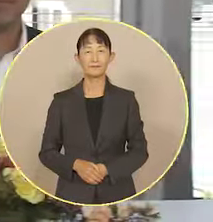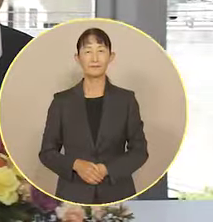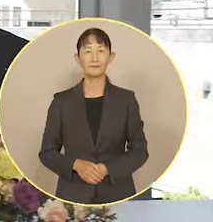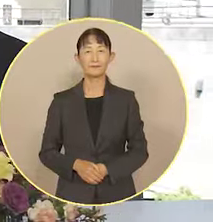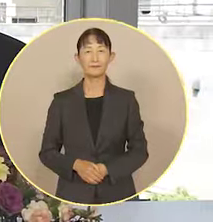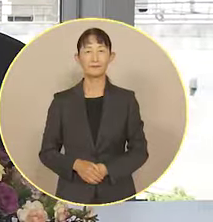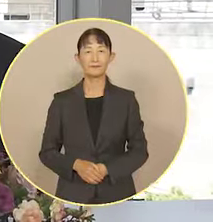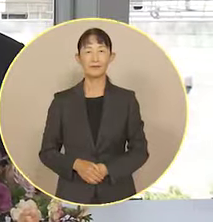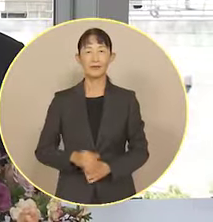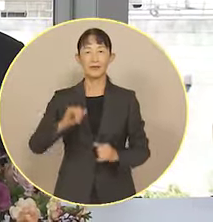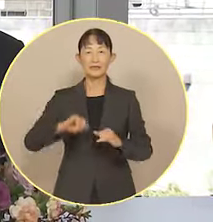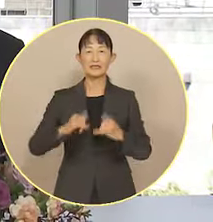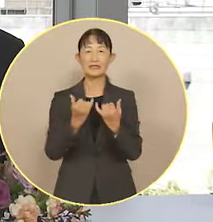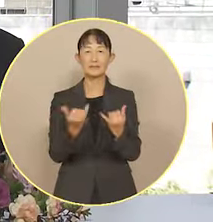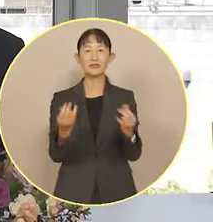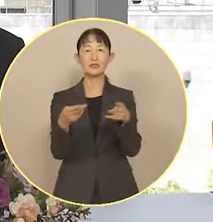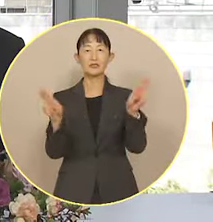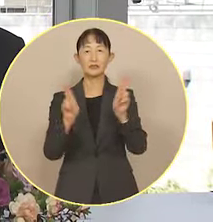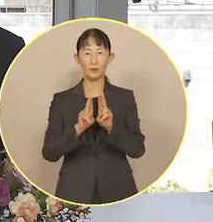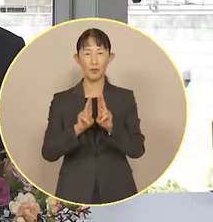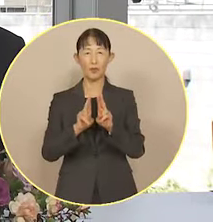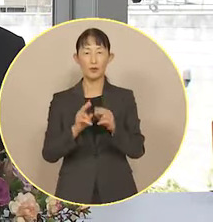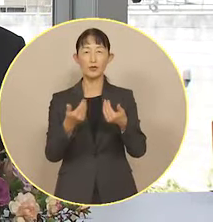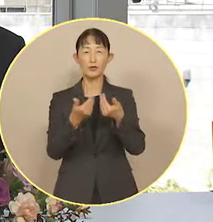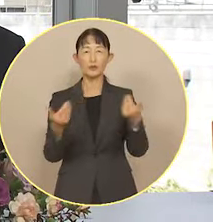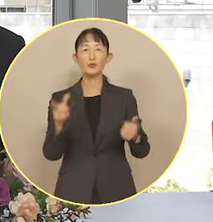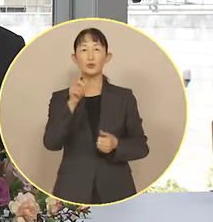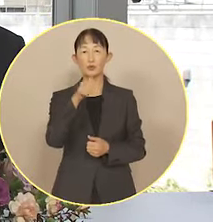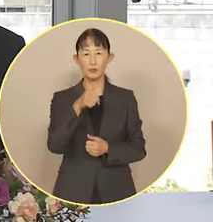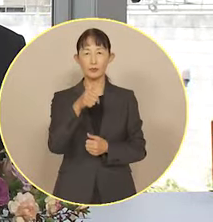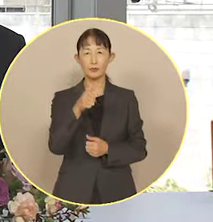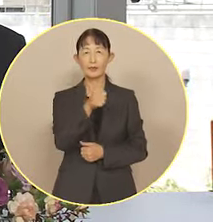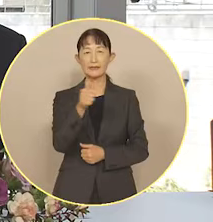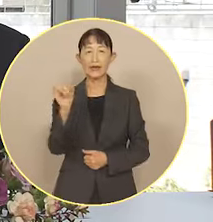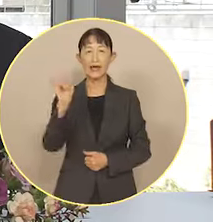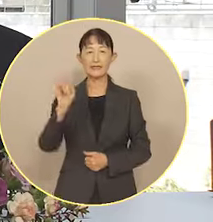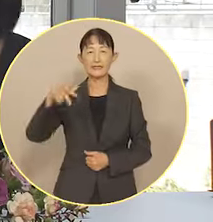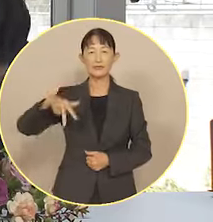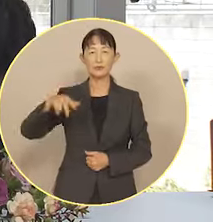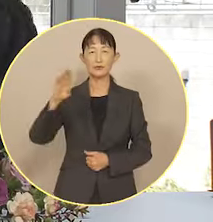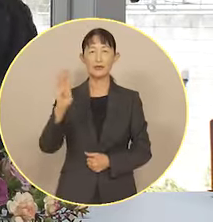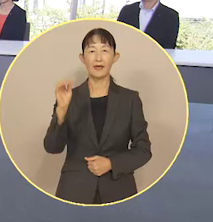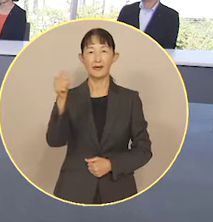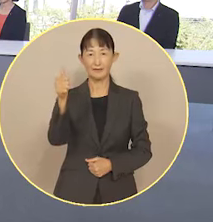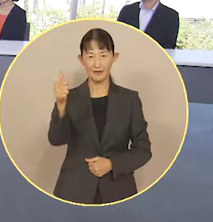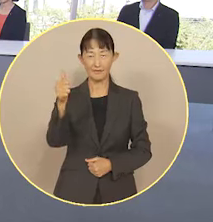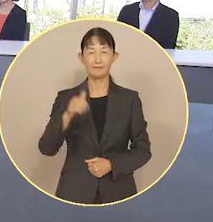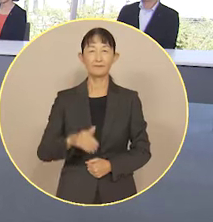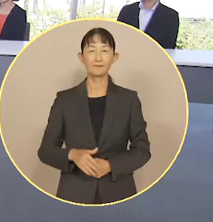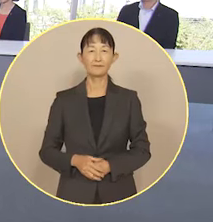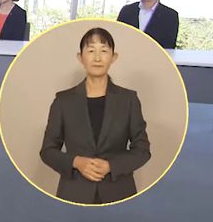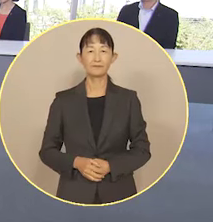ます自由民主党の旧徳大輔さんよろしくお願いいたします